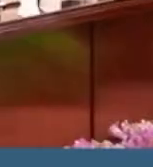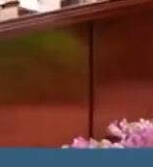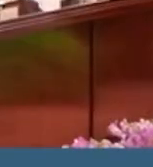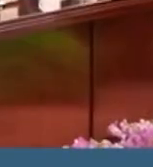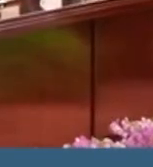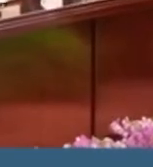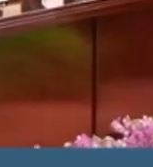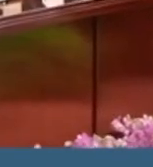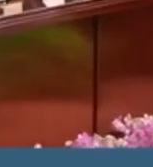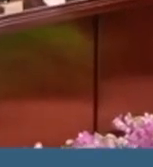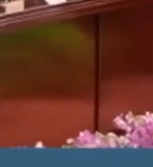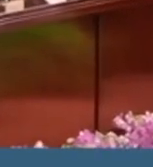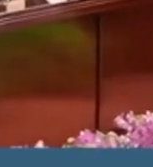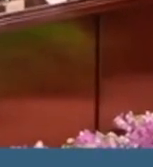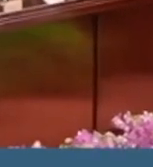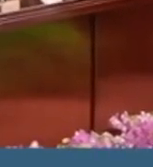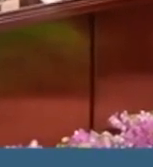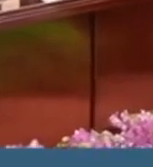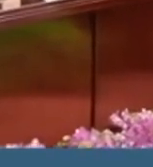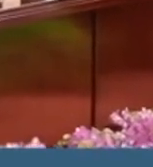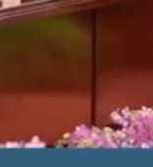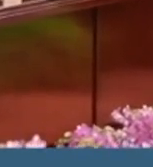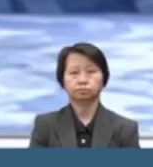bersama beberapa agensi.